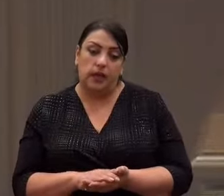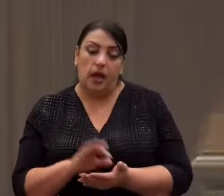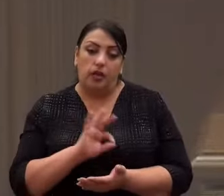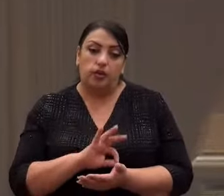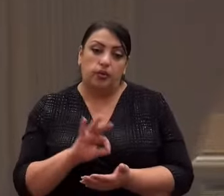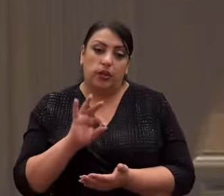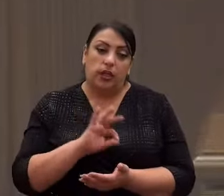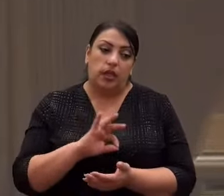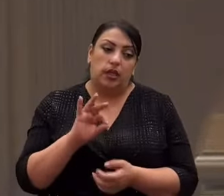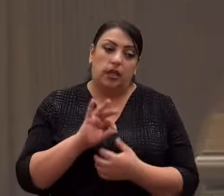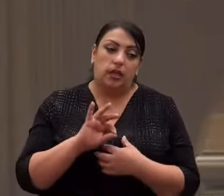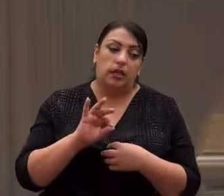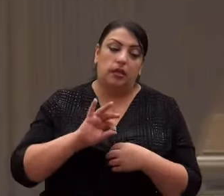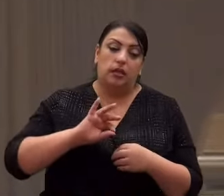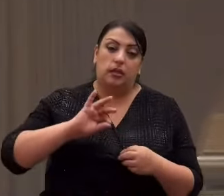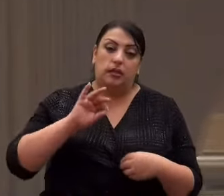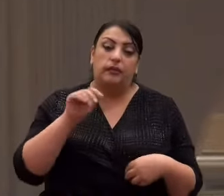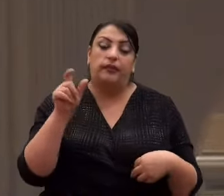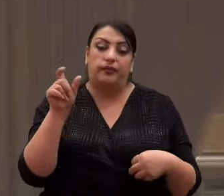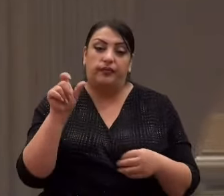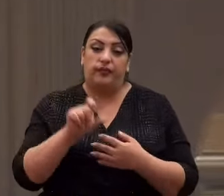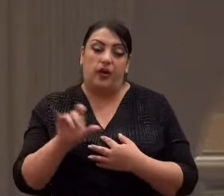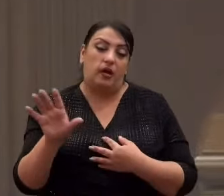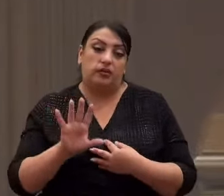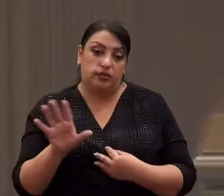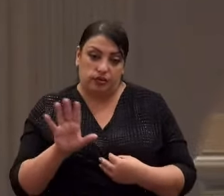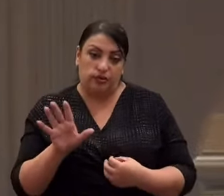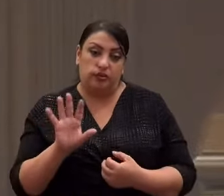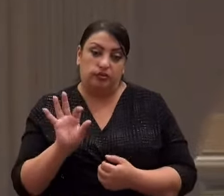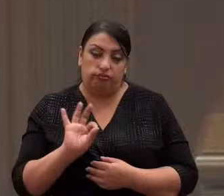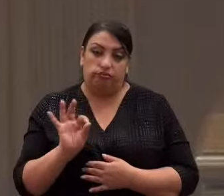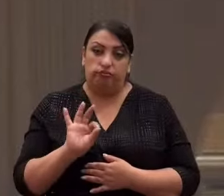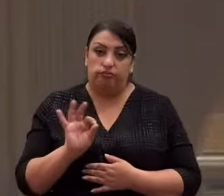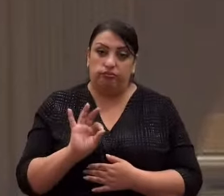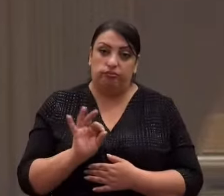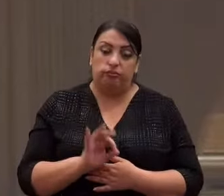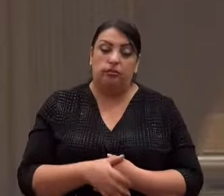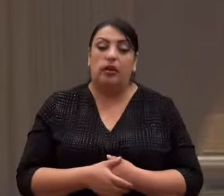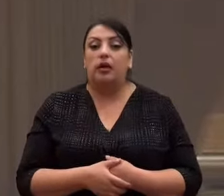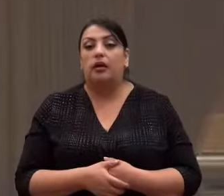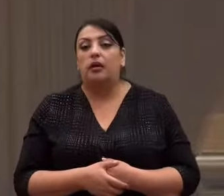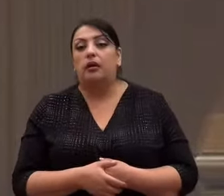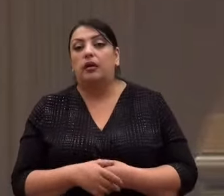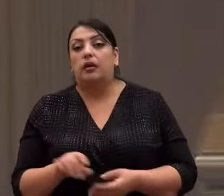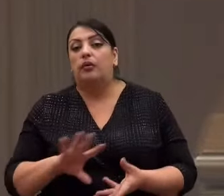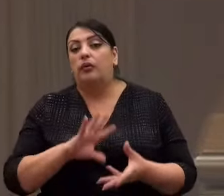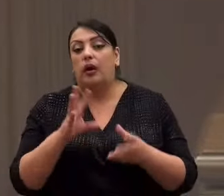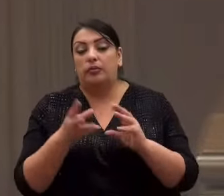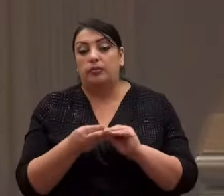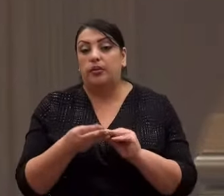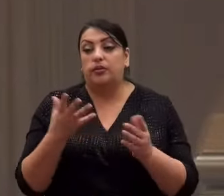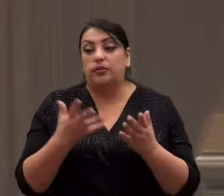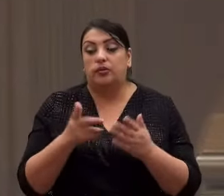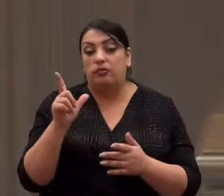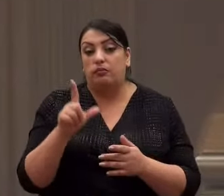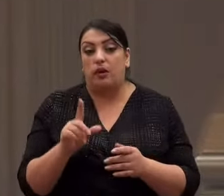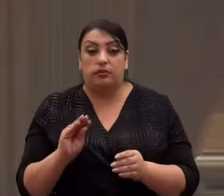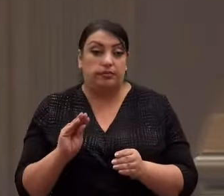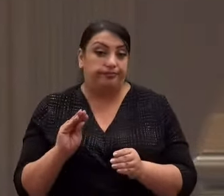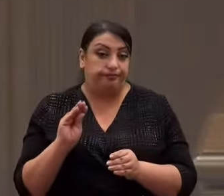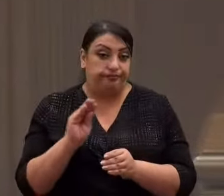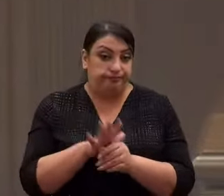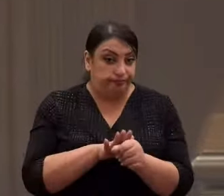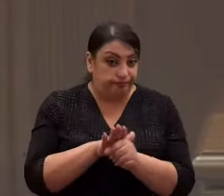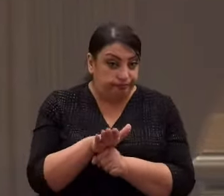արդյունքները վատը չեն, անկեղծ ասած, իսկ ամբողջությամբ համալրվելու դեպքում մենք կունենանք վստահեմ